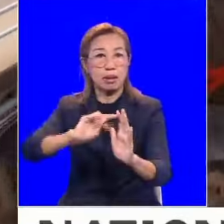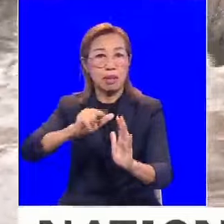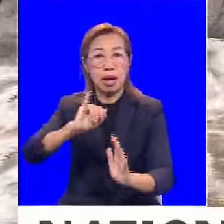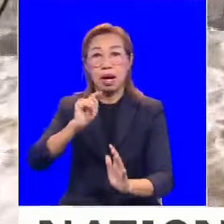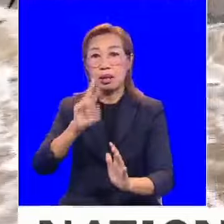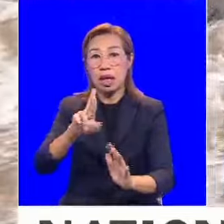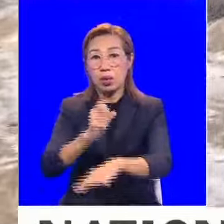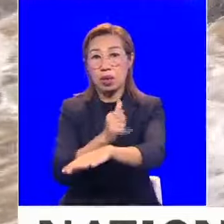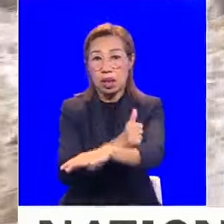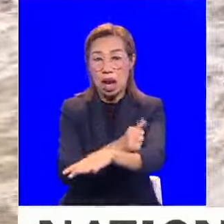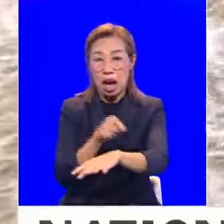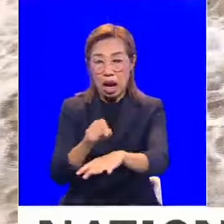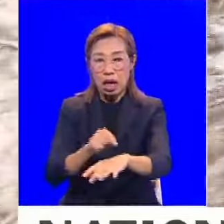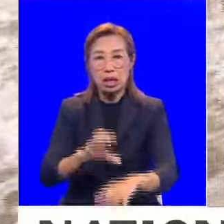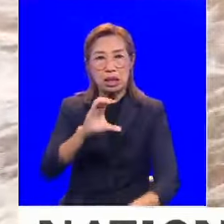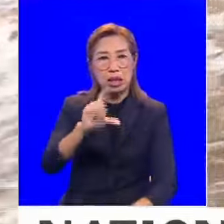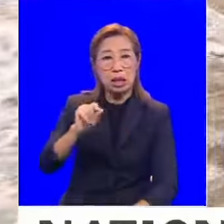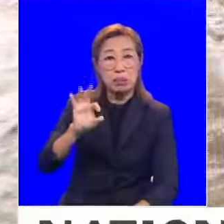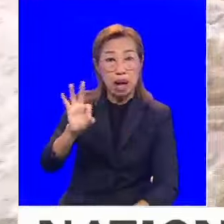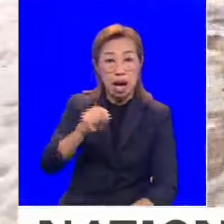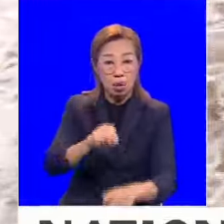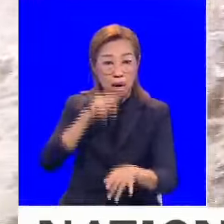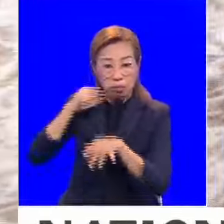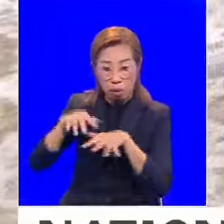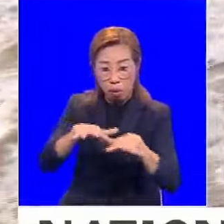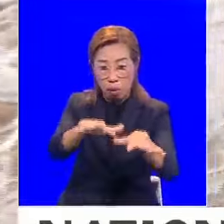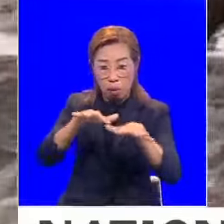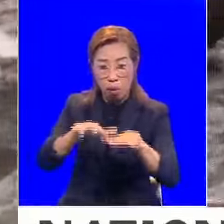ซึ่งข้อมูลในตอนเนี้ยน้ำก็ไหลผ่านไปแล้ว